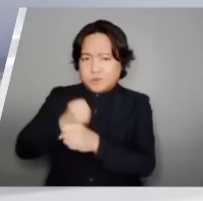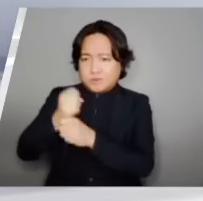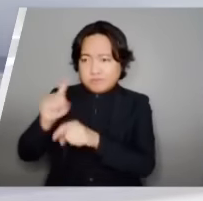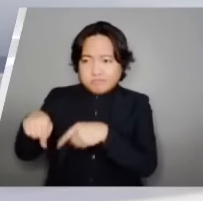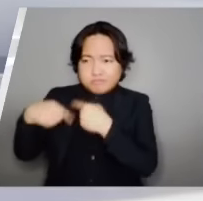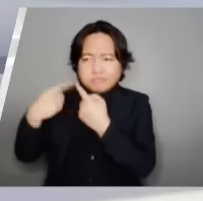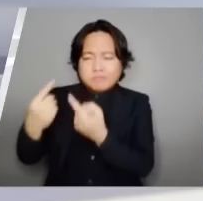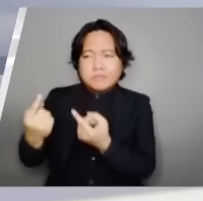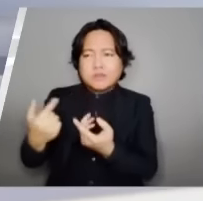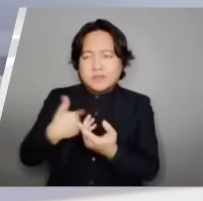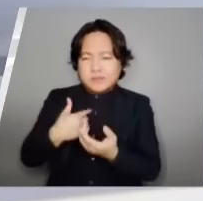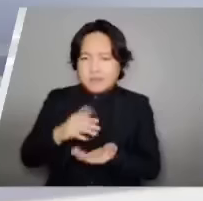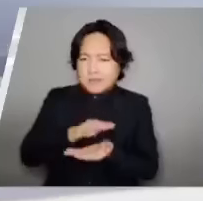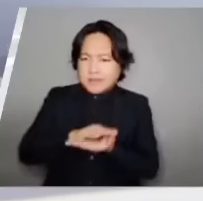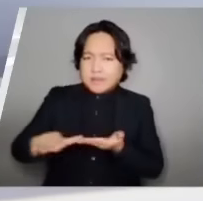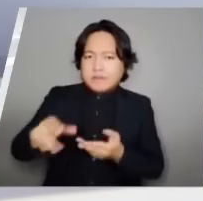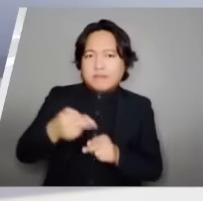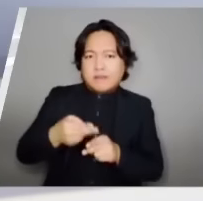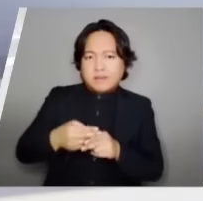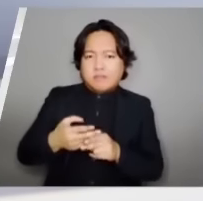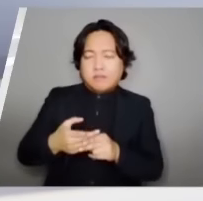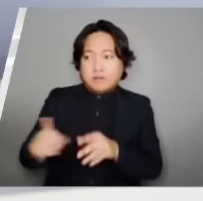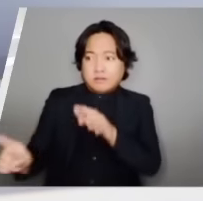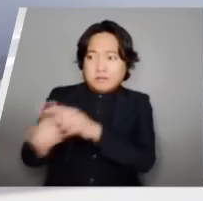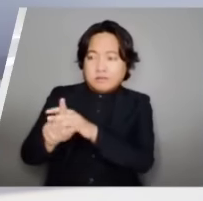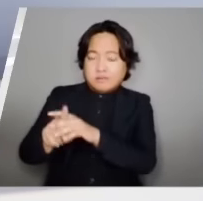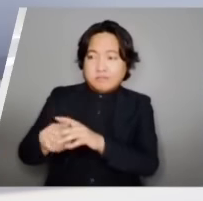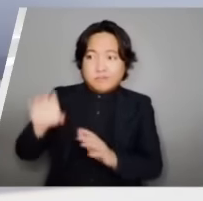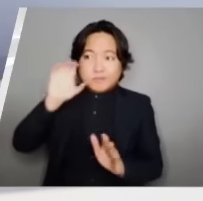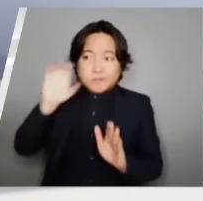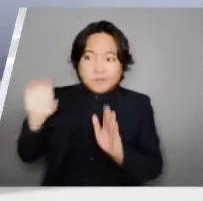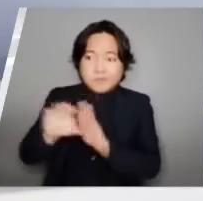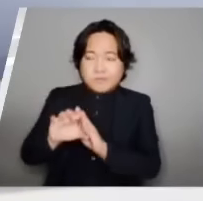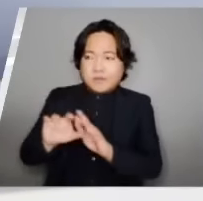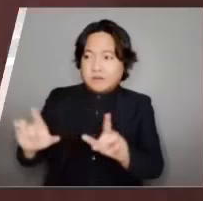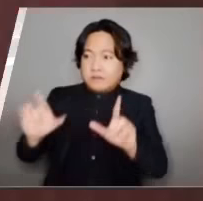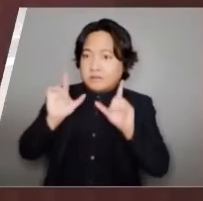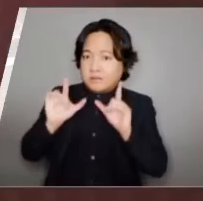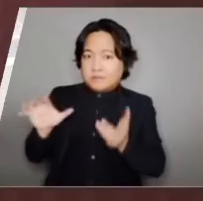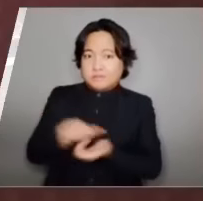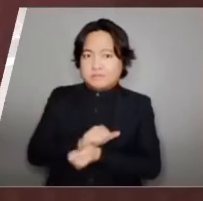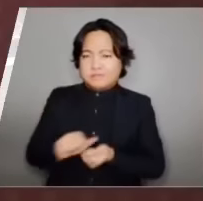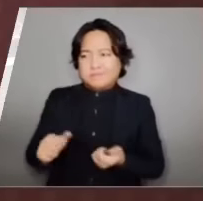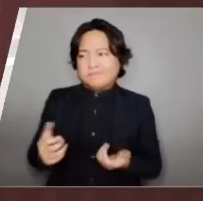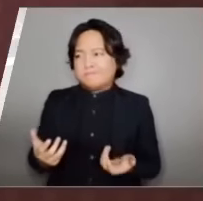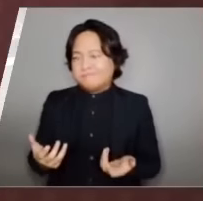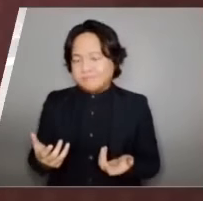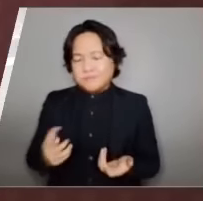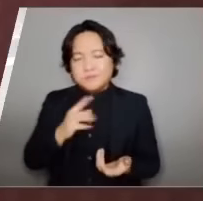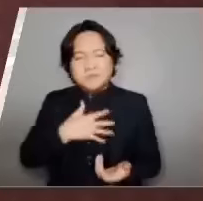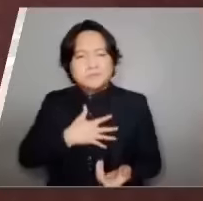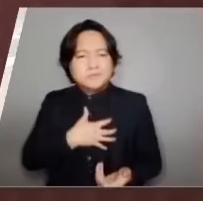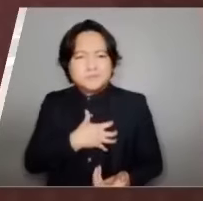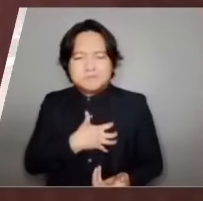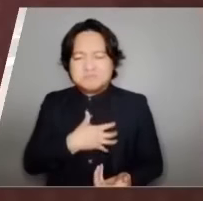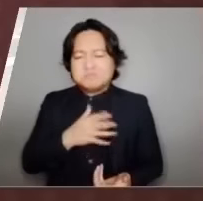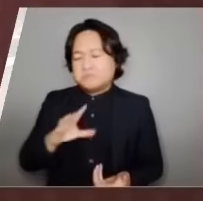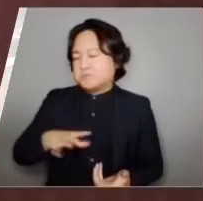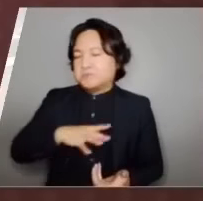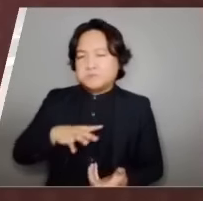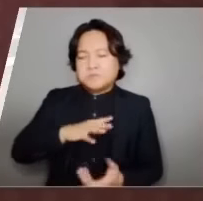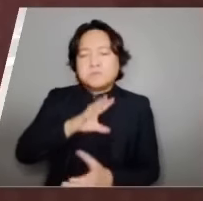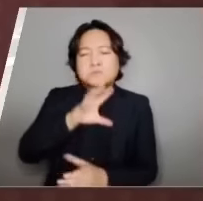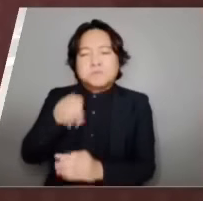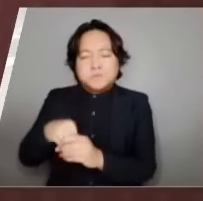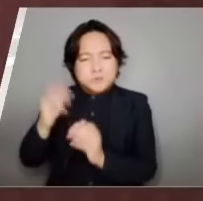innuendos, nasira agad. Pero kasama niyan sa servisyo. Gigit ni Acorda, hindi siya kailanman nasangkot sa